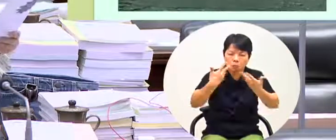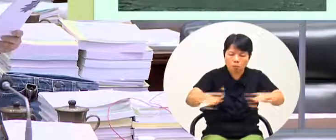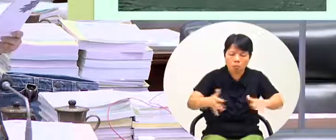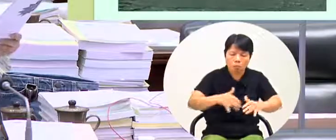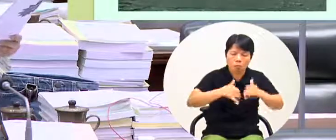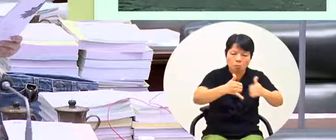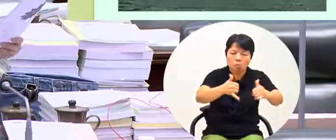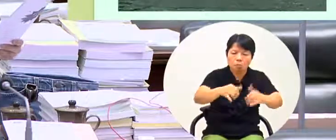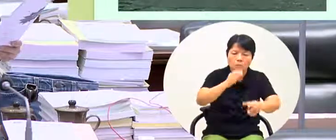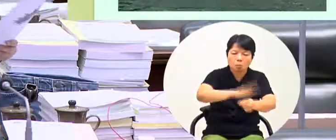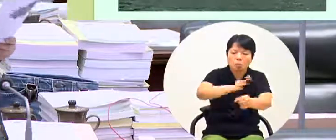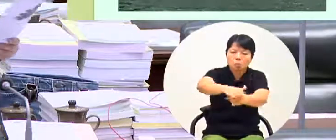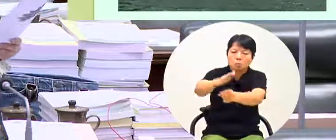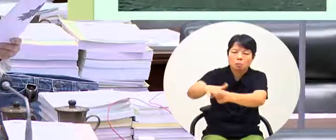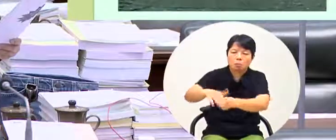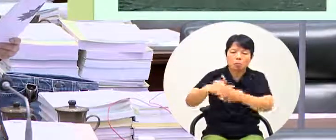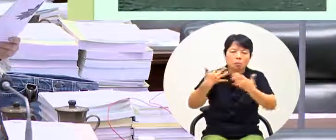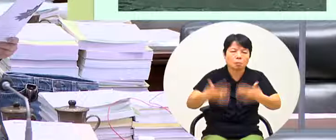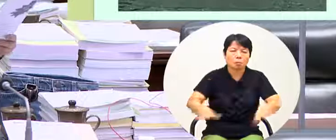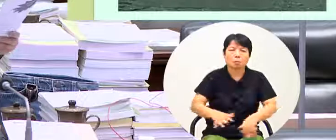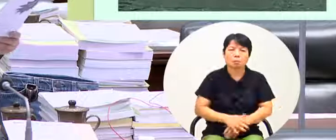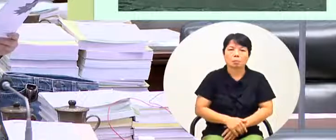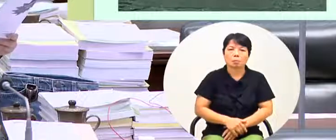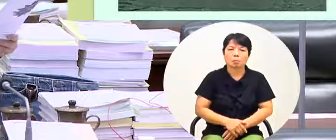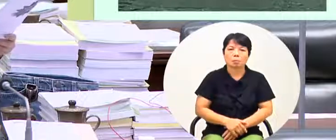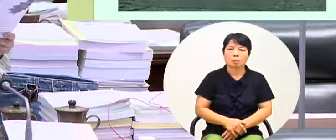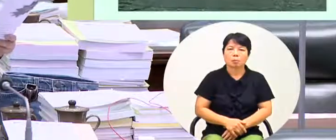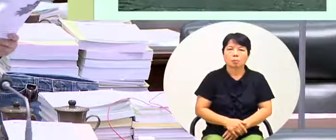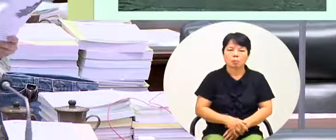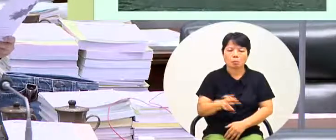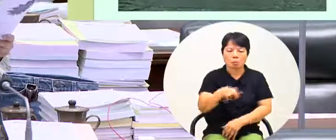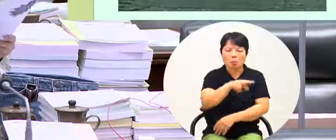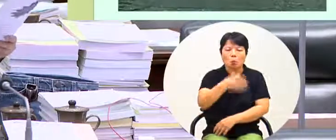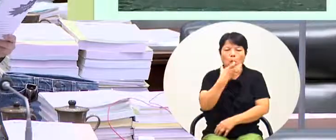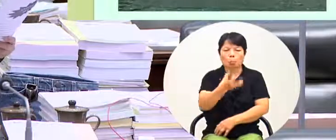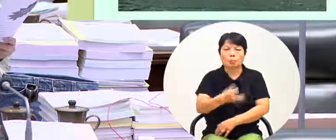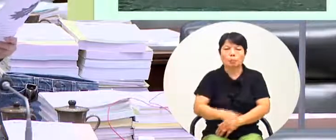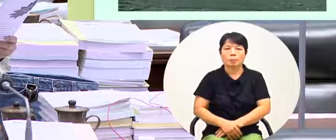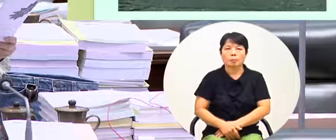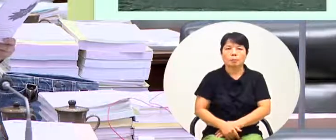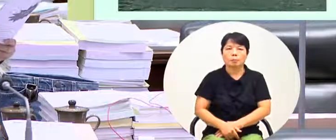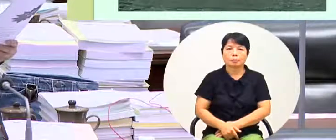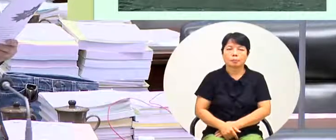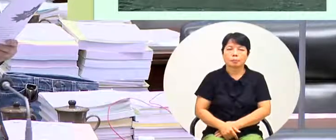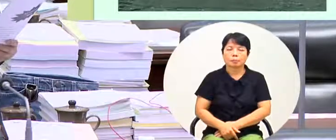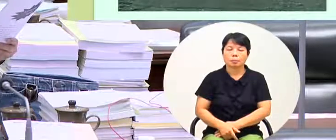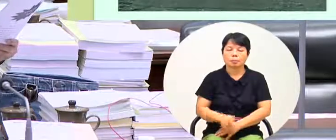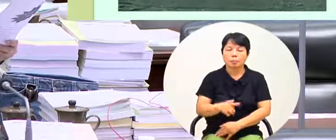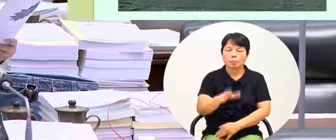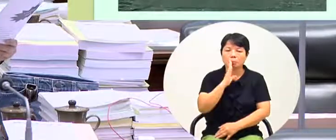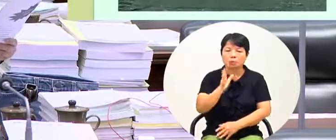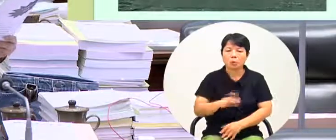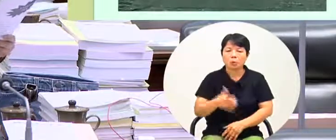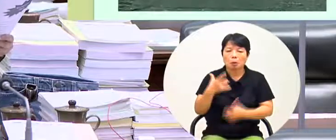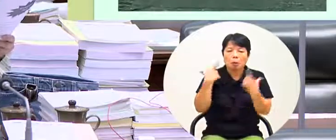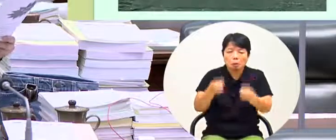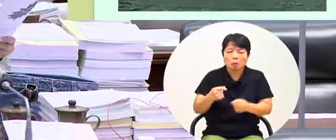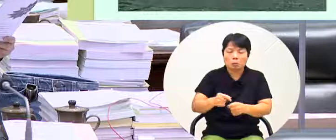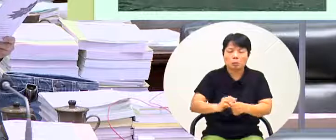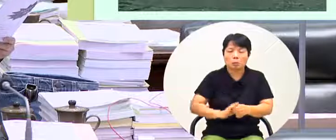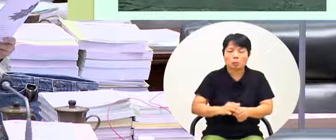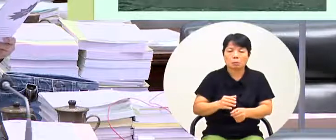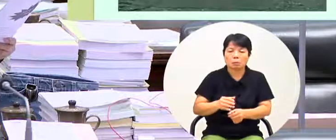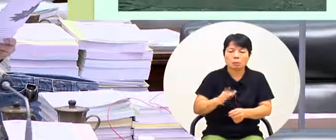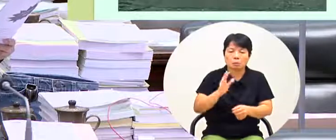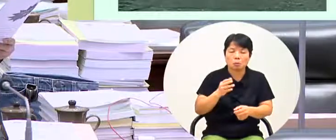那一块，事实上又很难看，然后比原来的不平还要不平，我想你应该有感受到。但是我看你